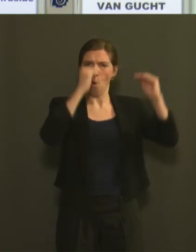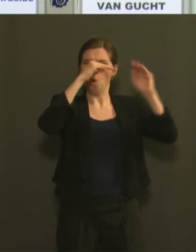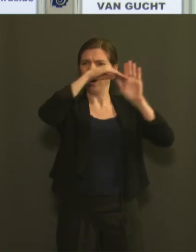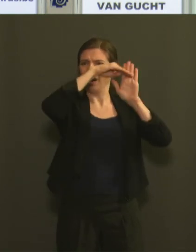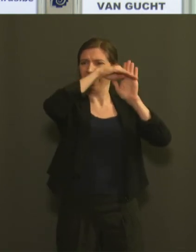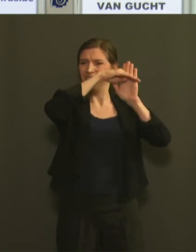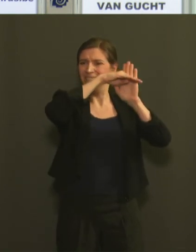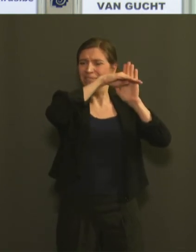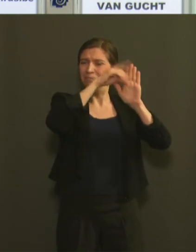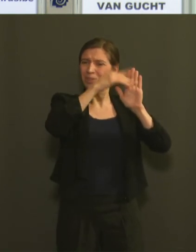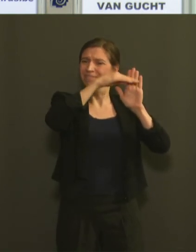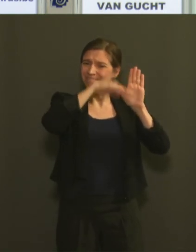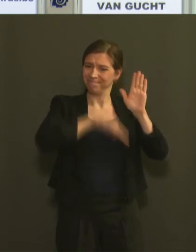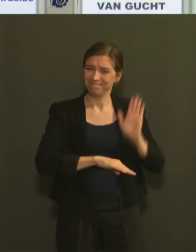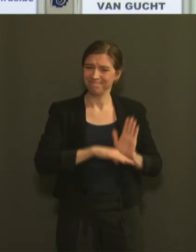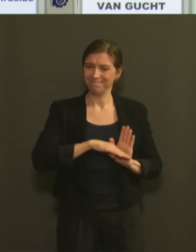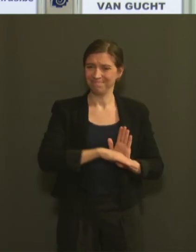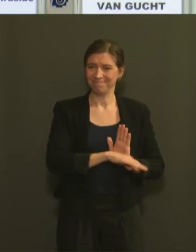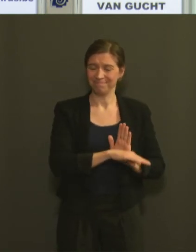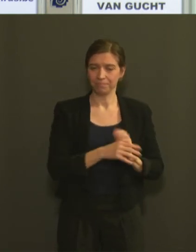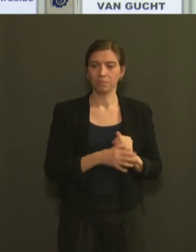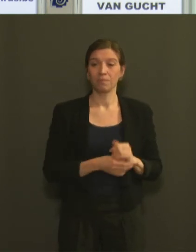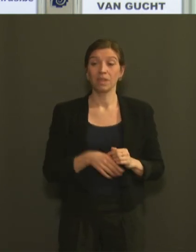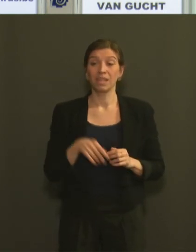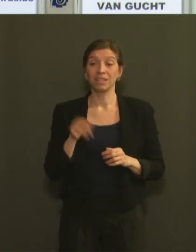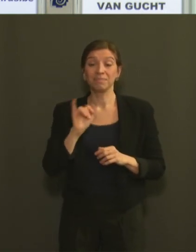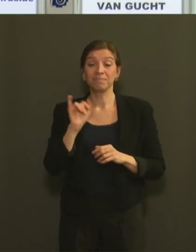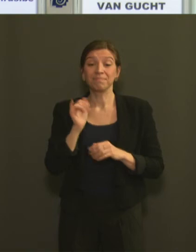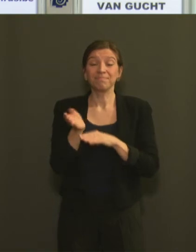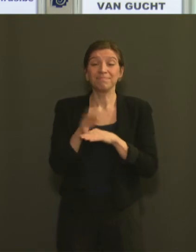alex barnett de big four